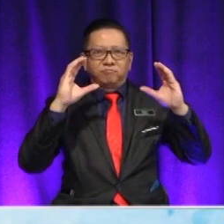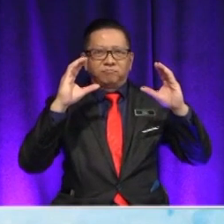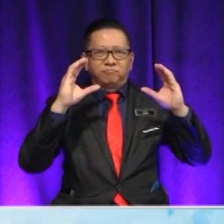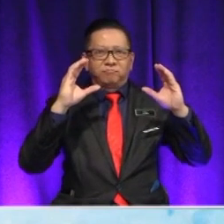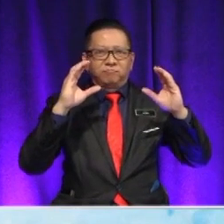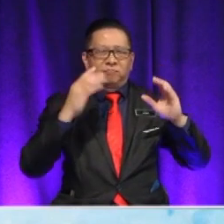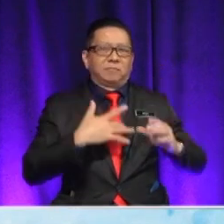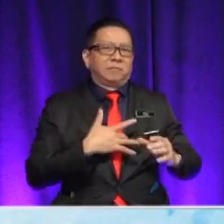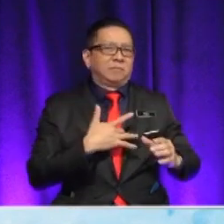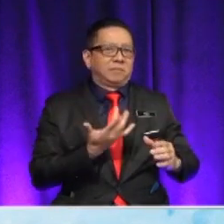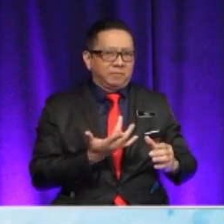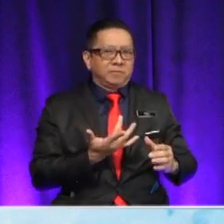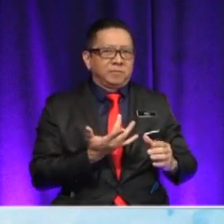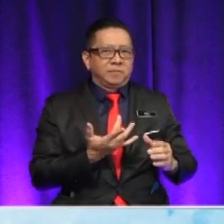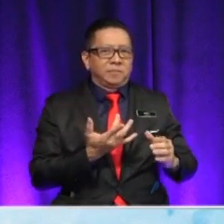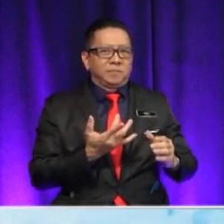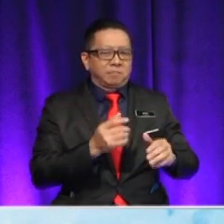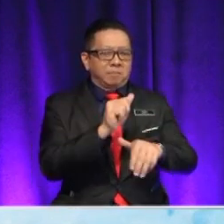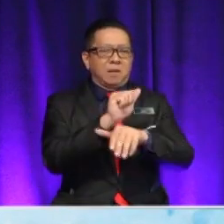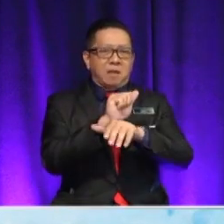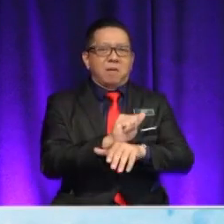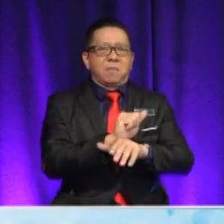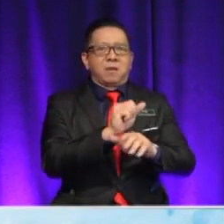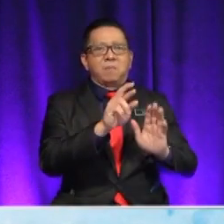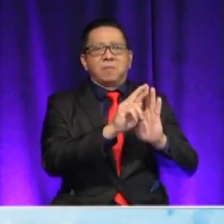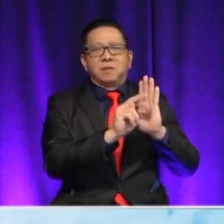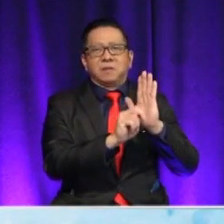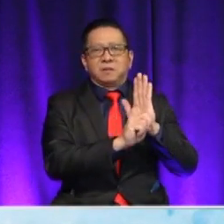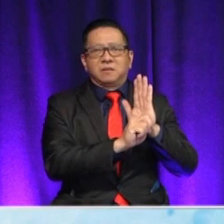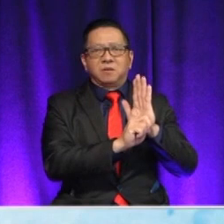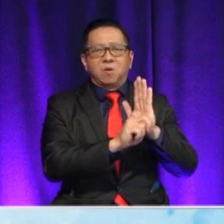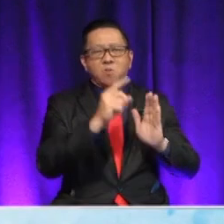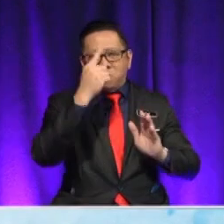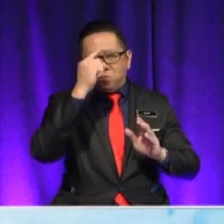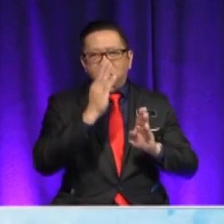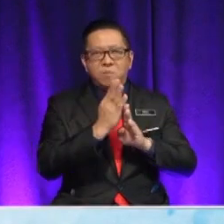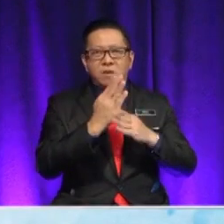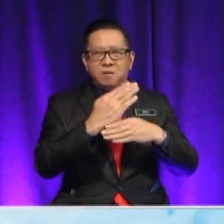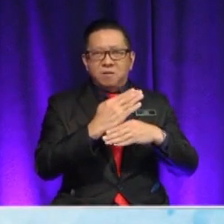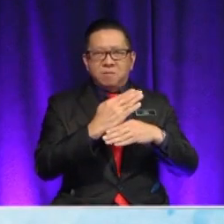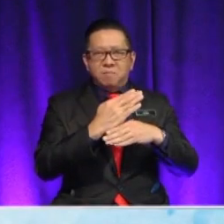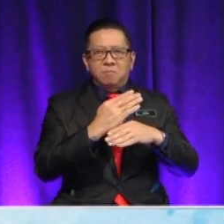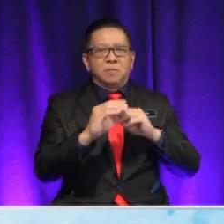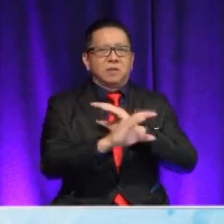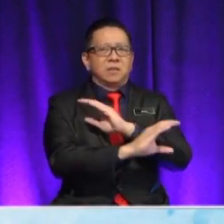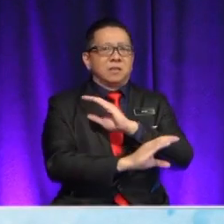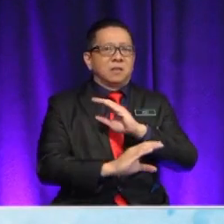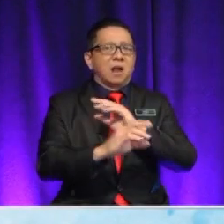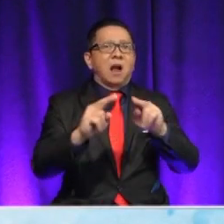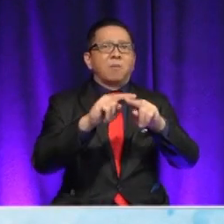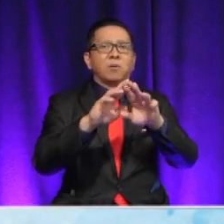kita amalkan prinsip rukun negara ini agar dapat membentuk sebuah negara yang harmoni tanpa